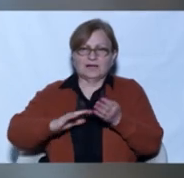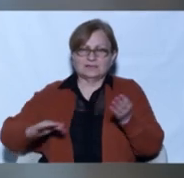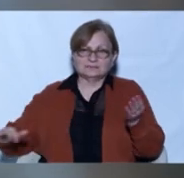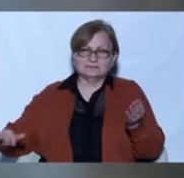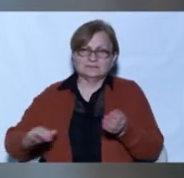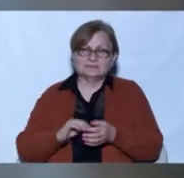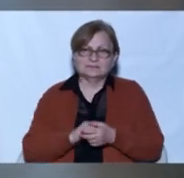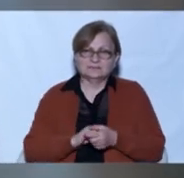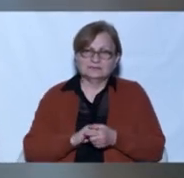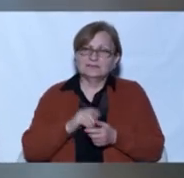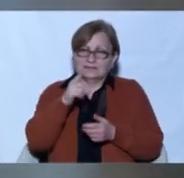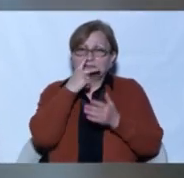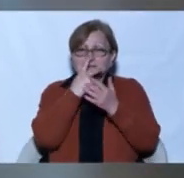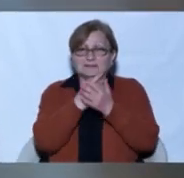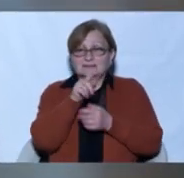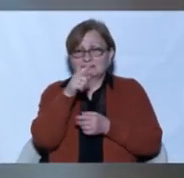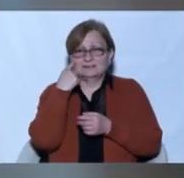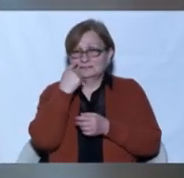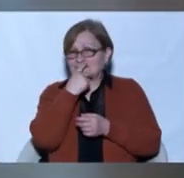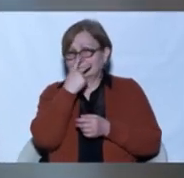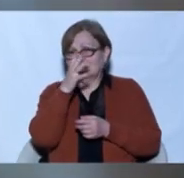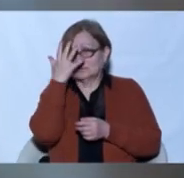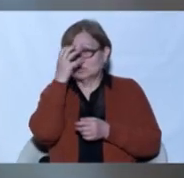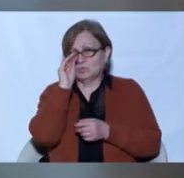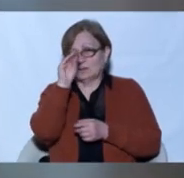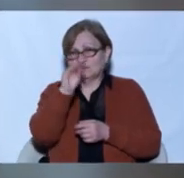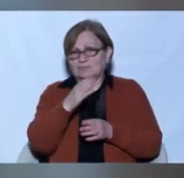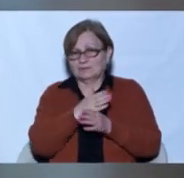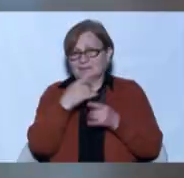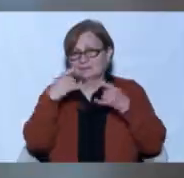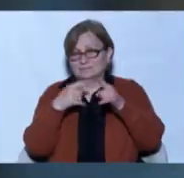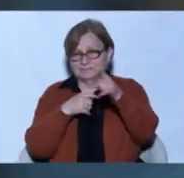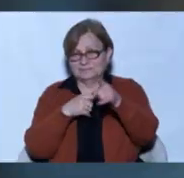ეკრანზე ხედავ ნინო ჩაკვეტაძის ნახატებს